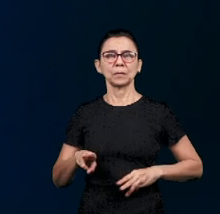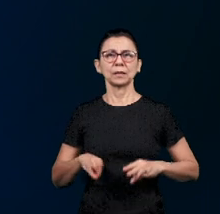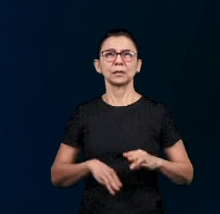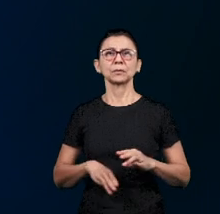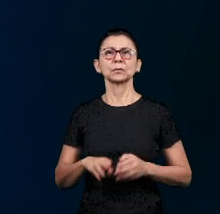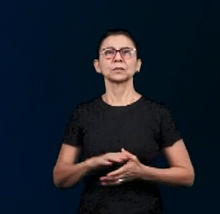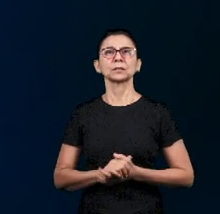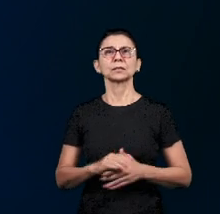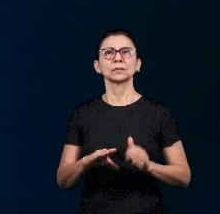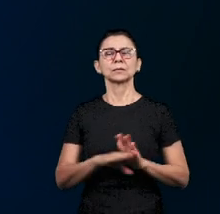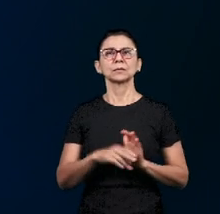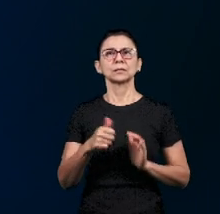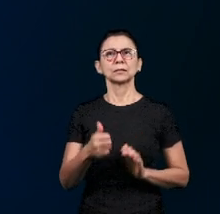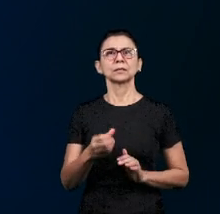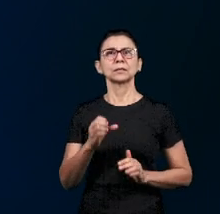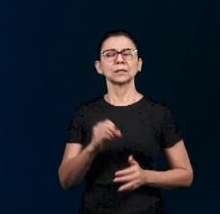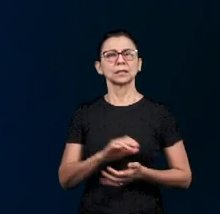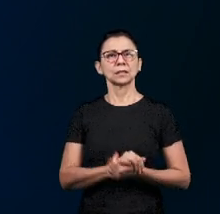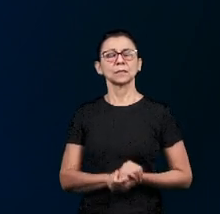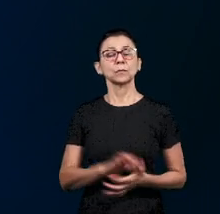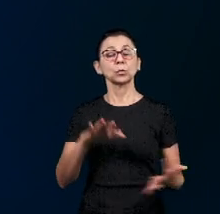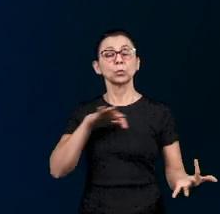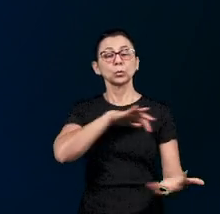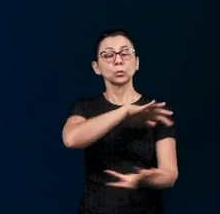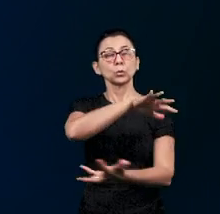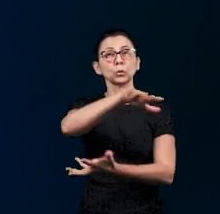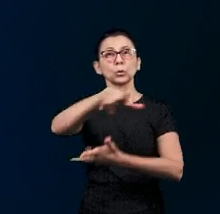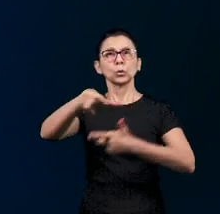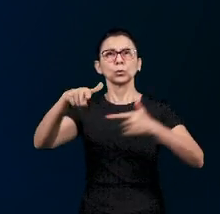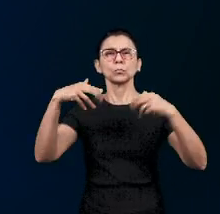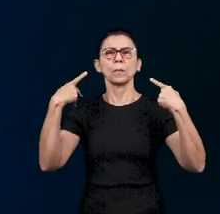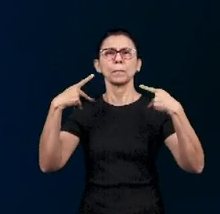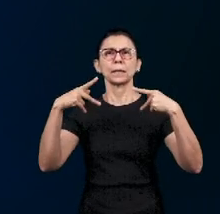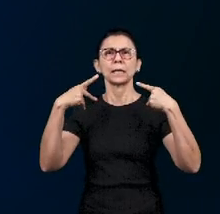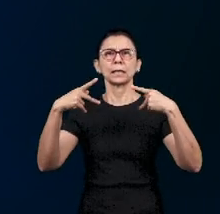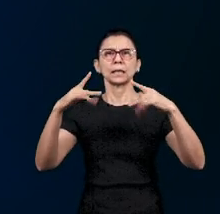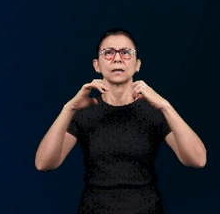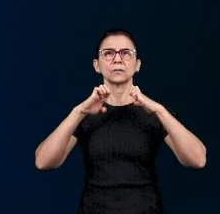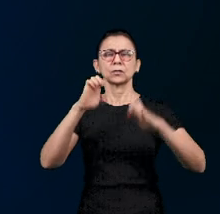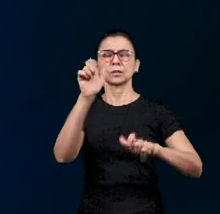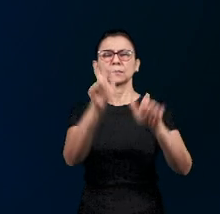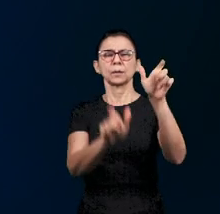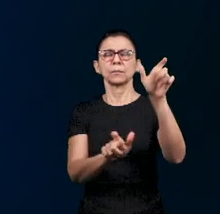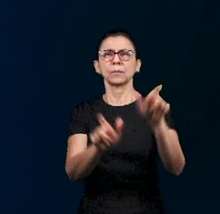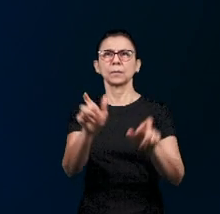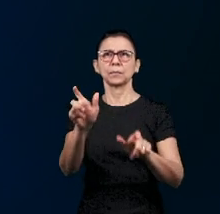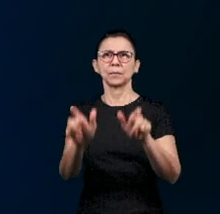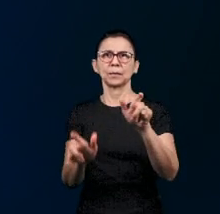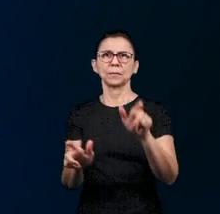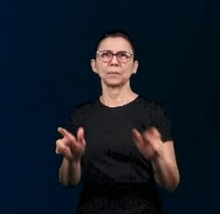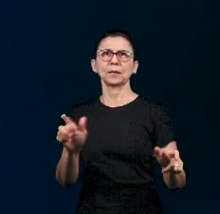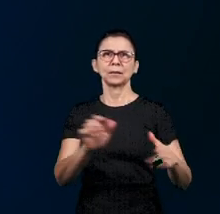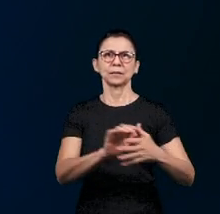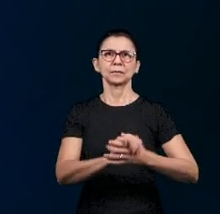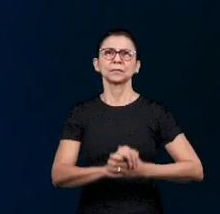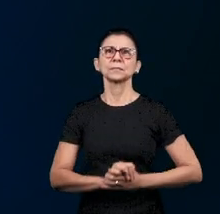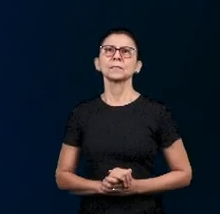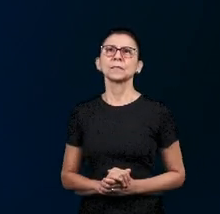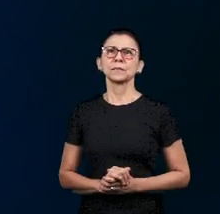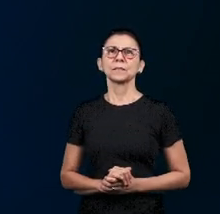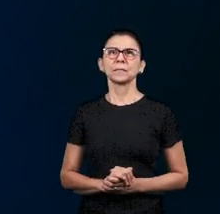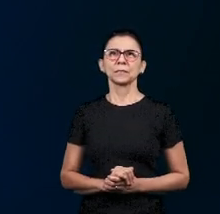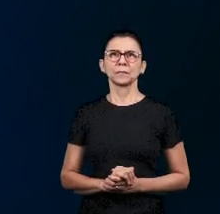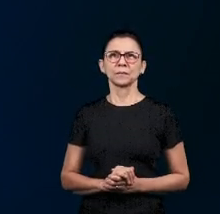Allez à tout le monde et prêchez l'évangile à toute la créature. Ce verset nous montre que ce n'est pas seulement le pasteur, mais